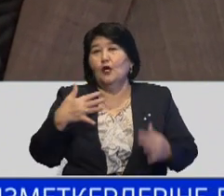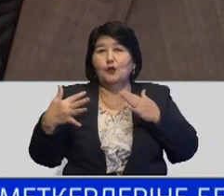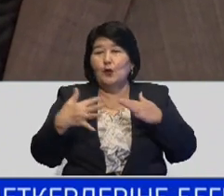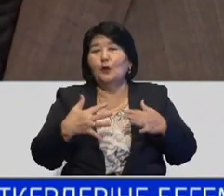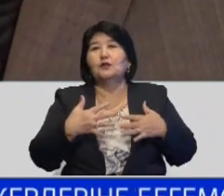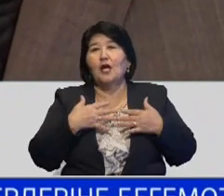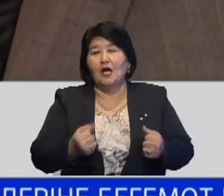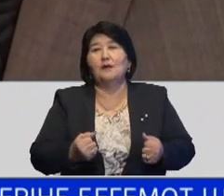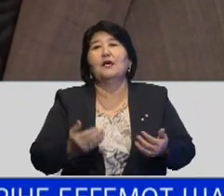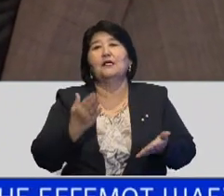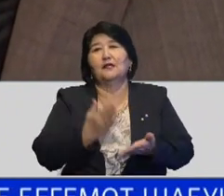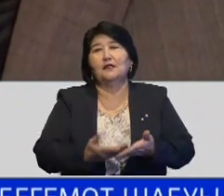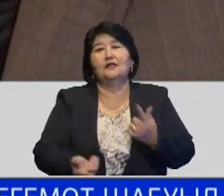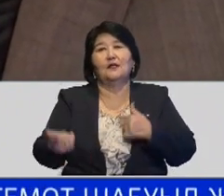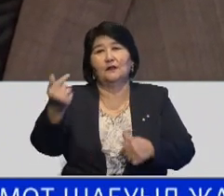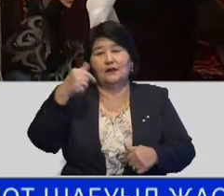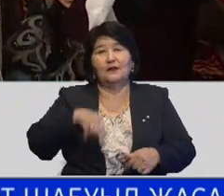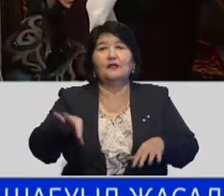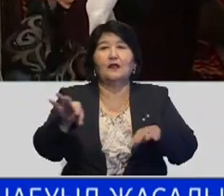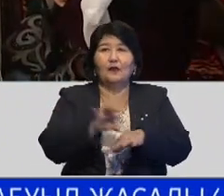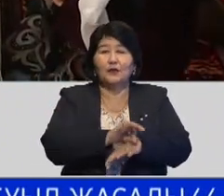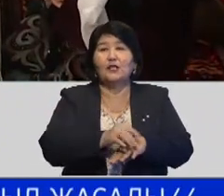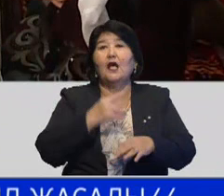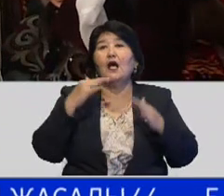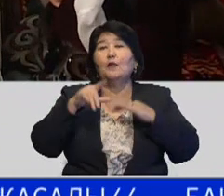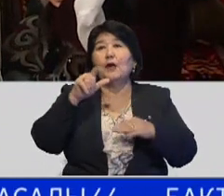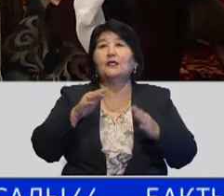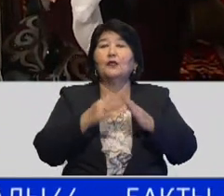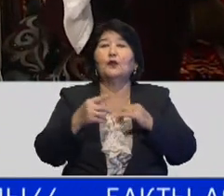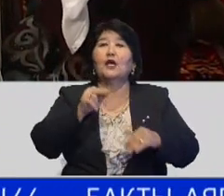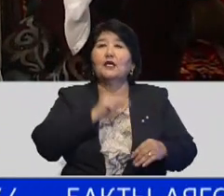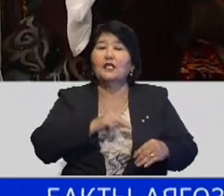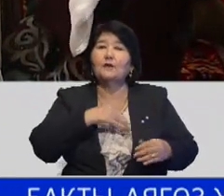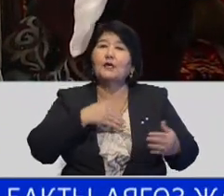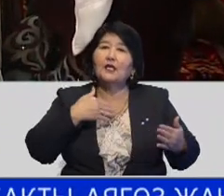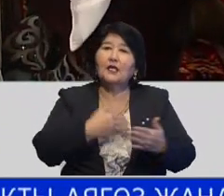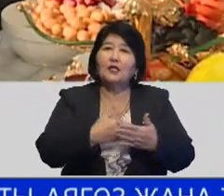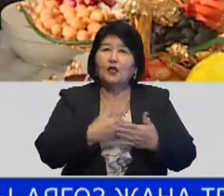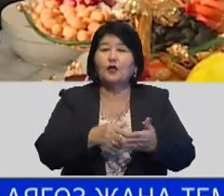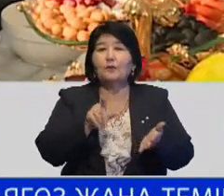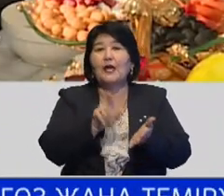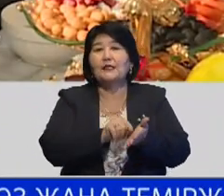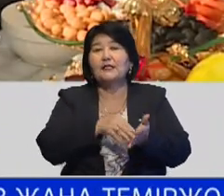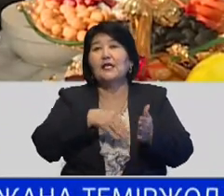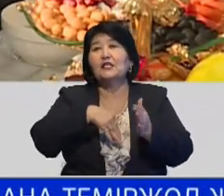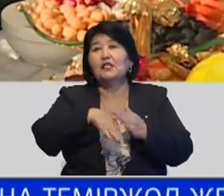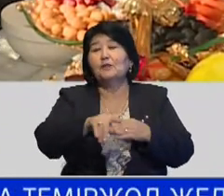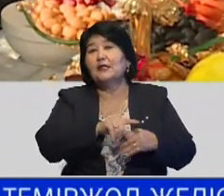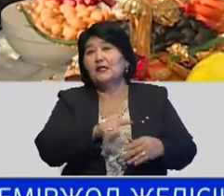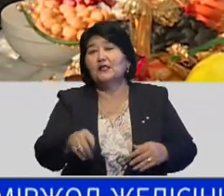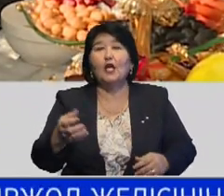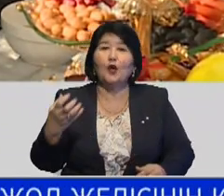kalıp, aman esen, otan kurup. Maydanger elge gelip, enbekke ekpin qosta. Zenit demalısına şıkkanga